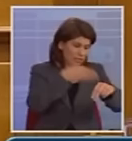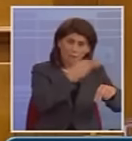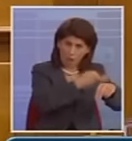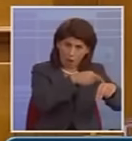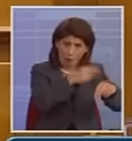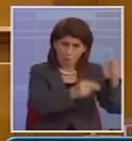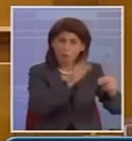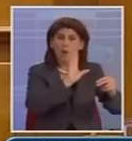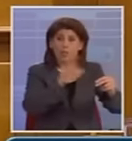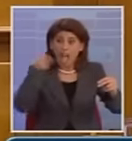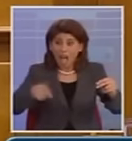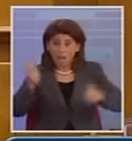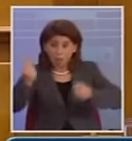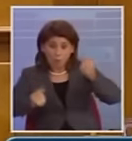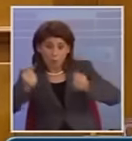να προειδοποιήσω.